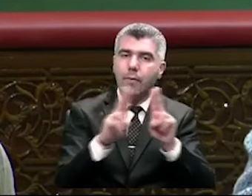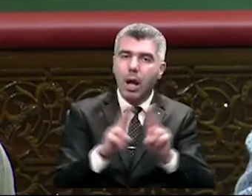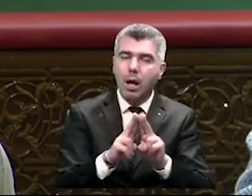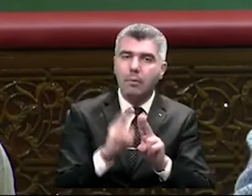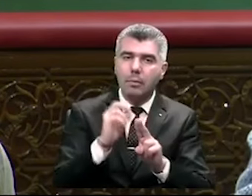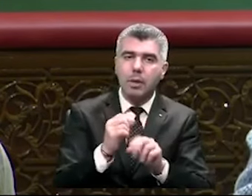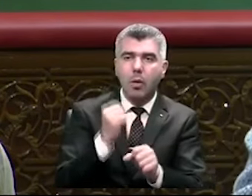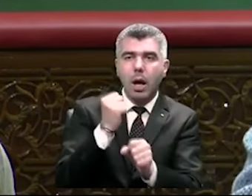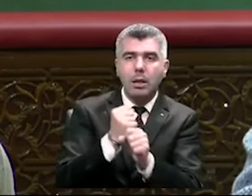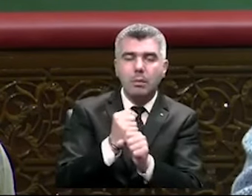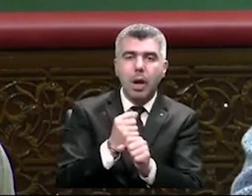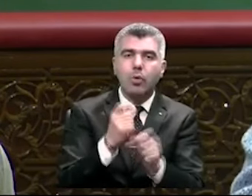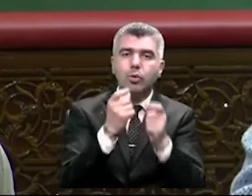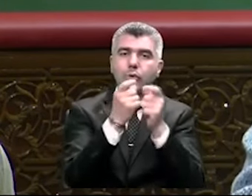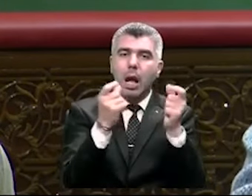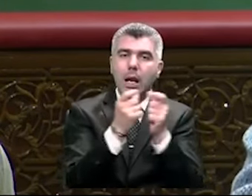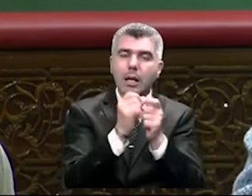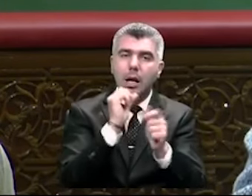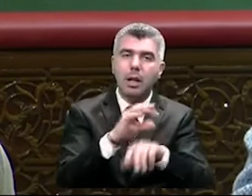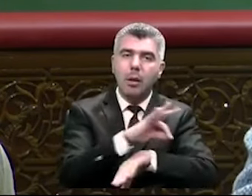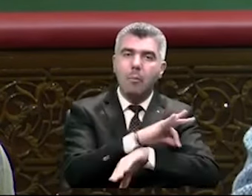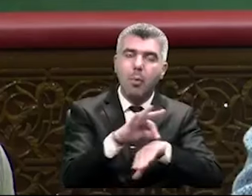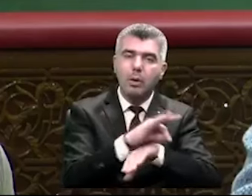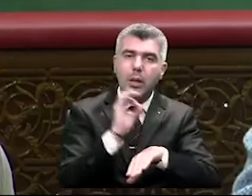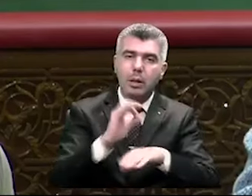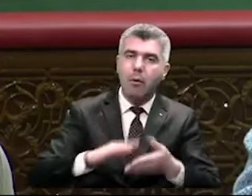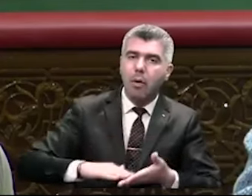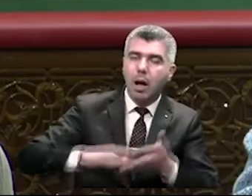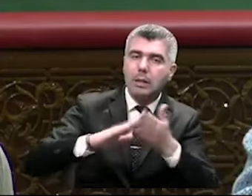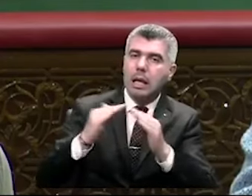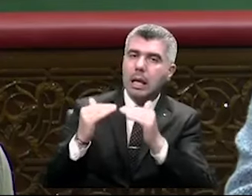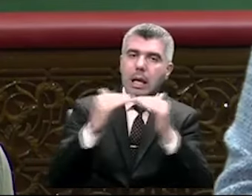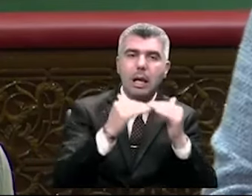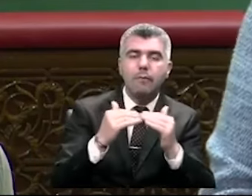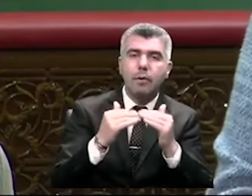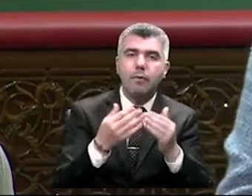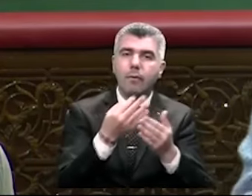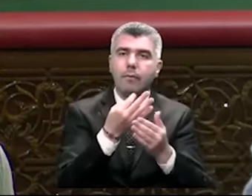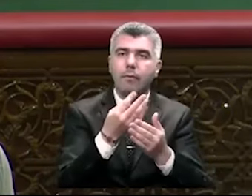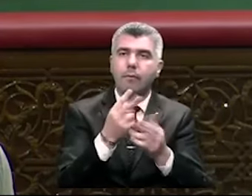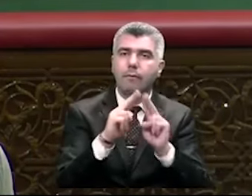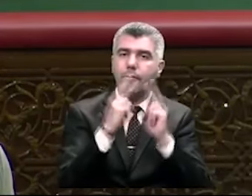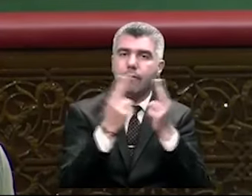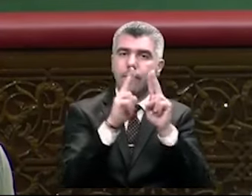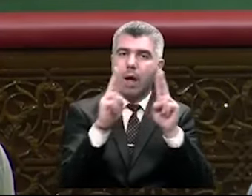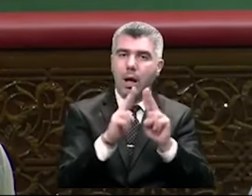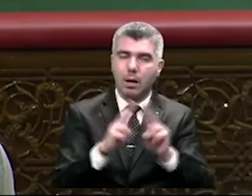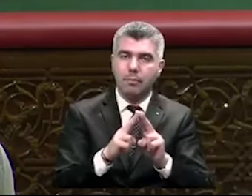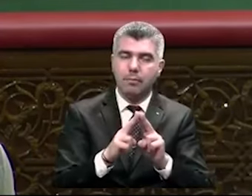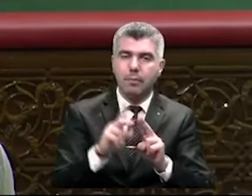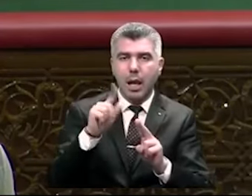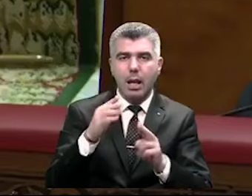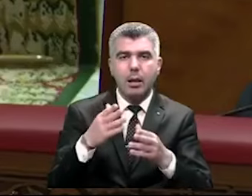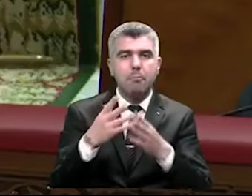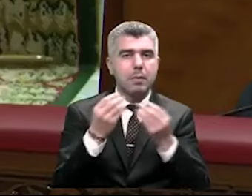ومستخدمي المطارات والخطوط الجويه الوطنيه في مستوى معايير العمل الدوليه لازالت العديد من التحديات